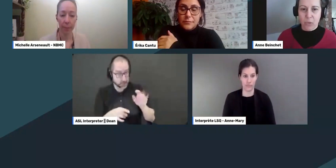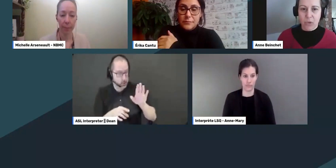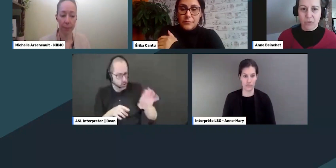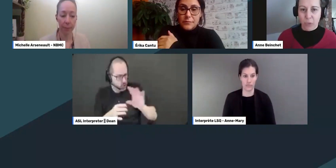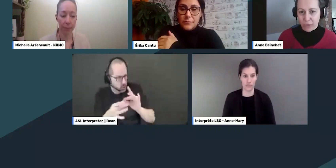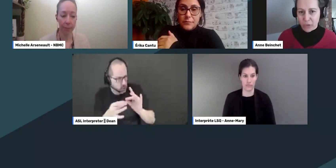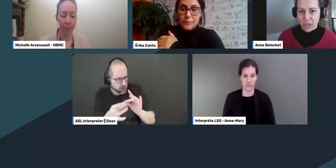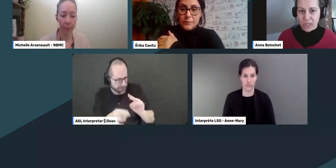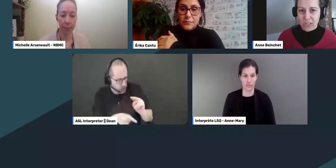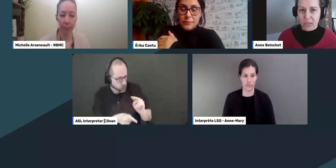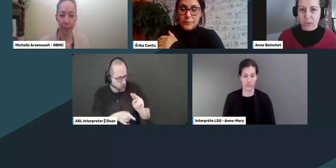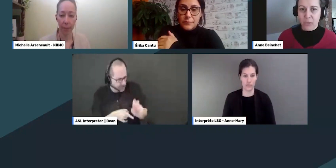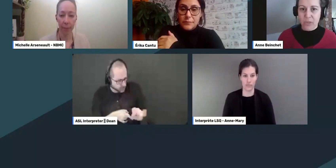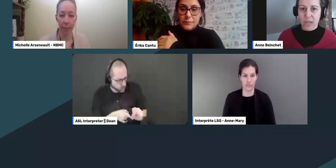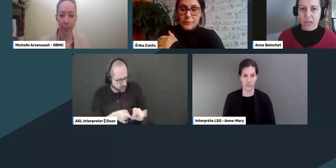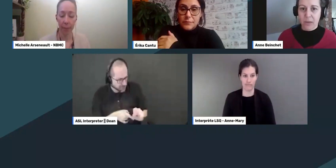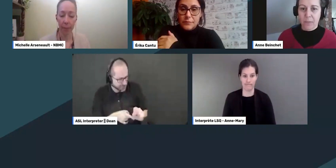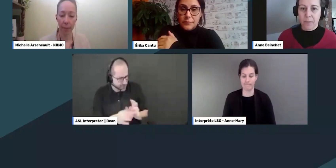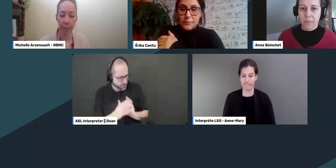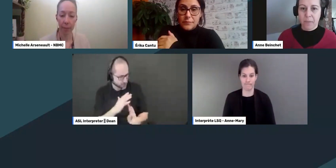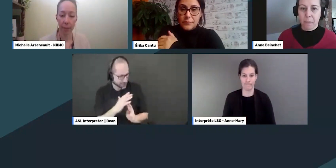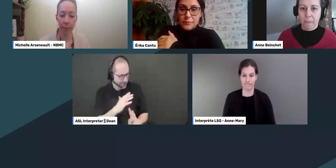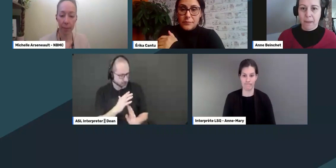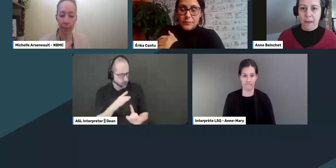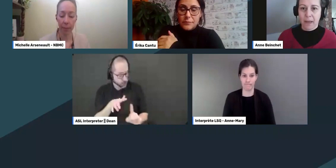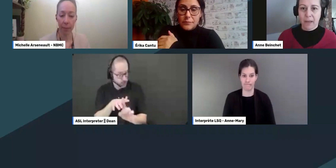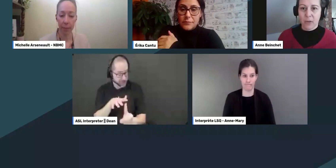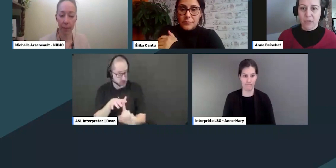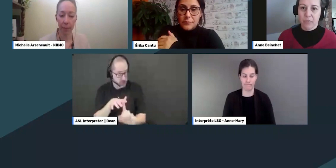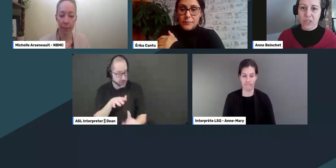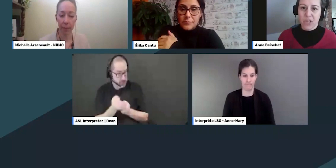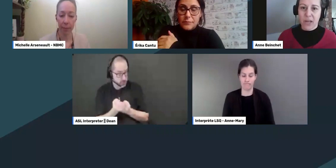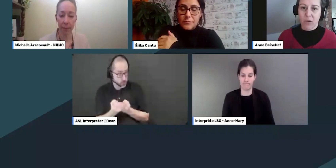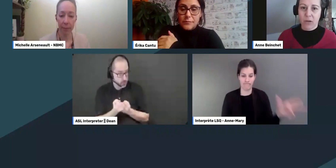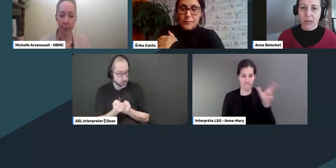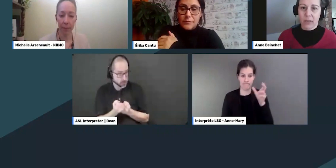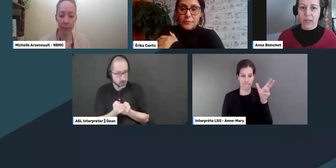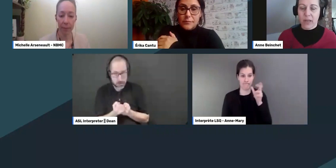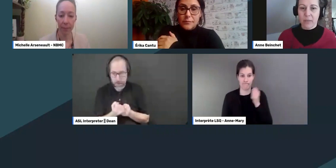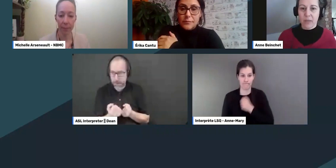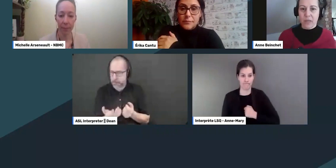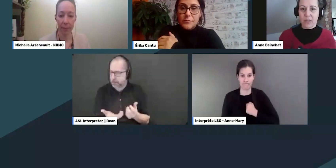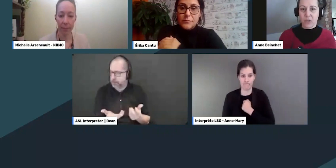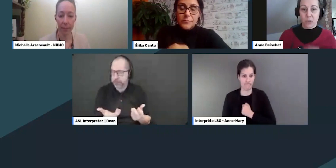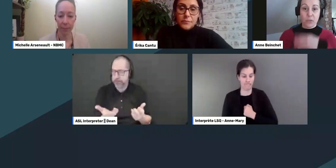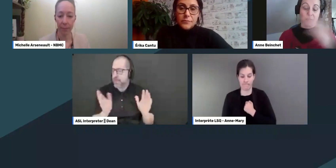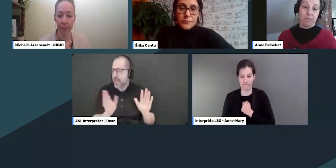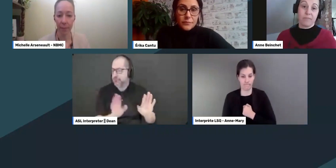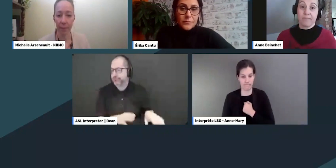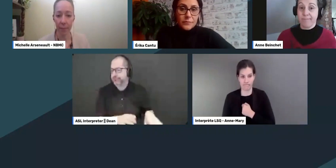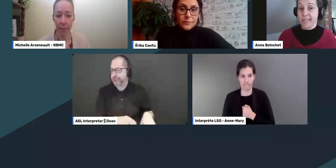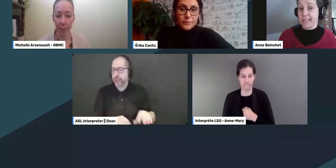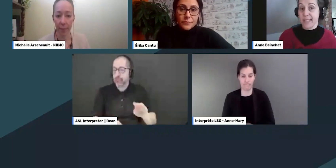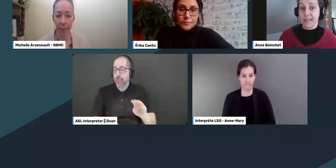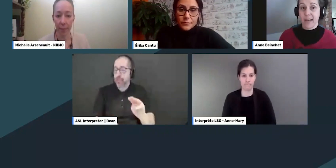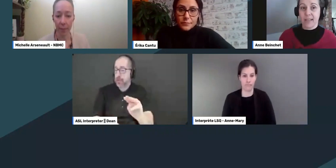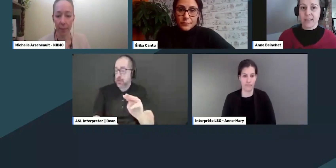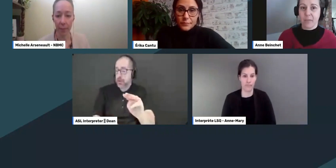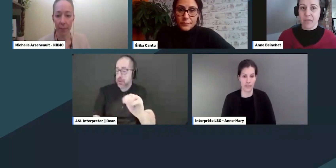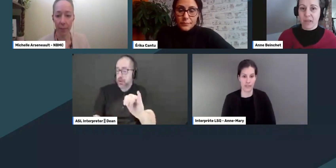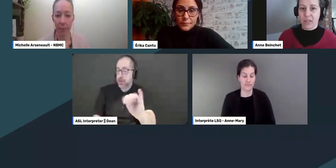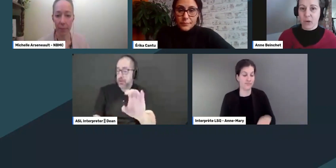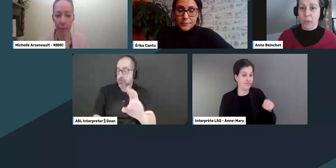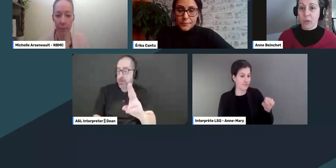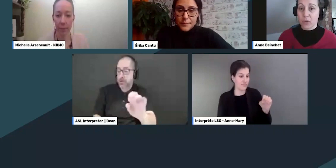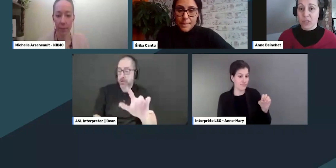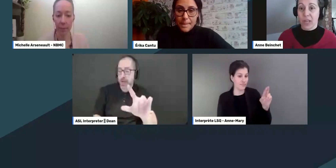parlez du soutien qui est fourni aux réfugiés? Je ne sais pas si Michel ou Erika avaient des idées pour ce